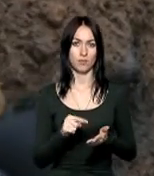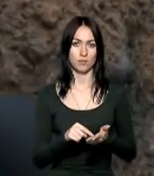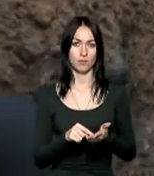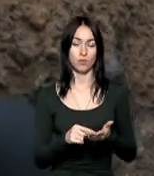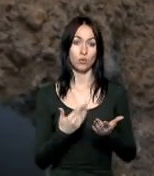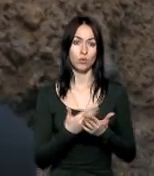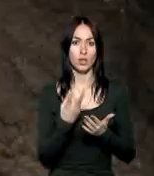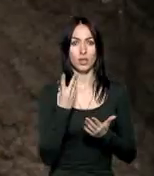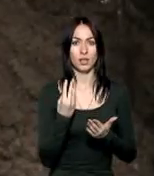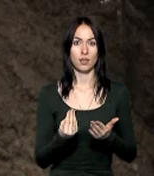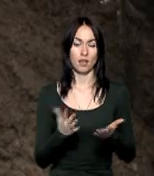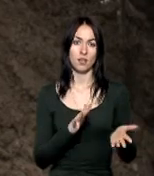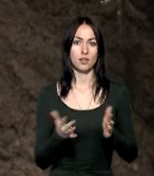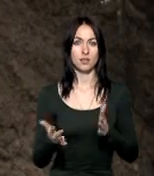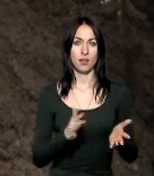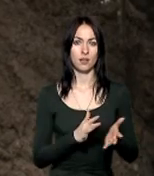Дня три десь так.